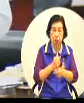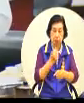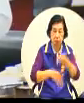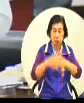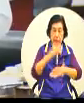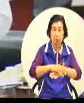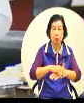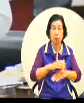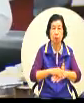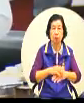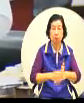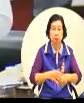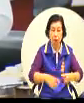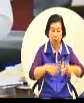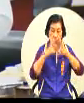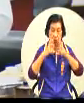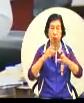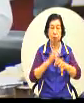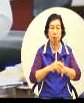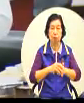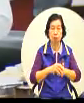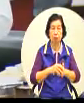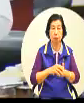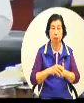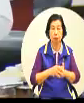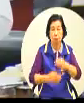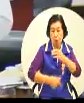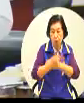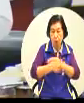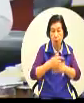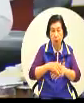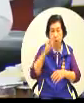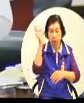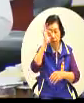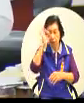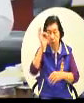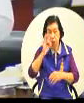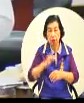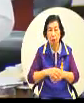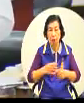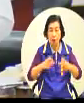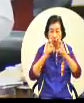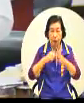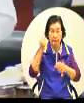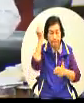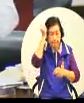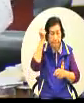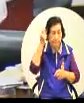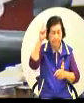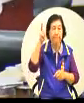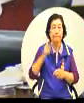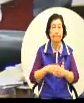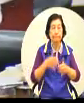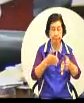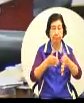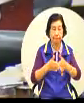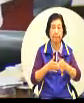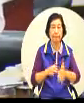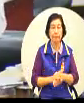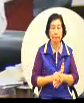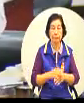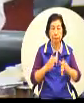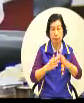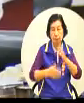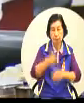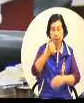重返南横公路，找回美丽的记忆。那么市长上